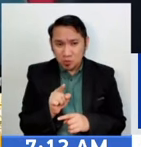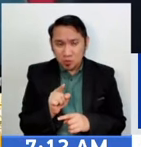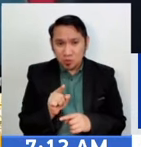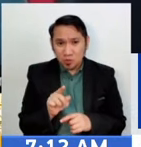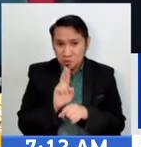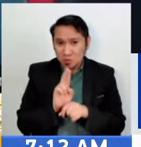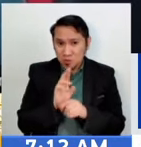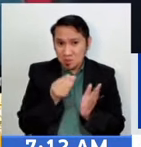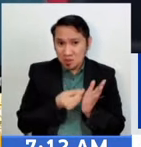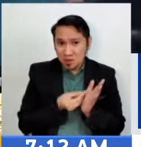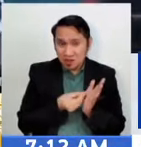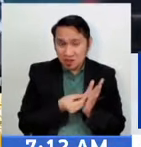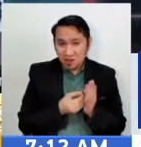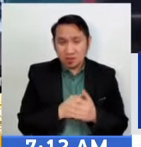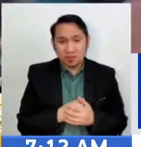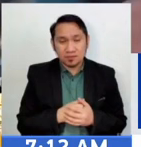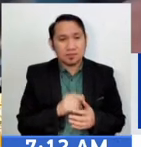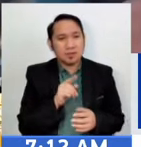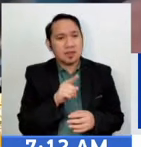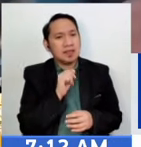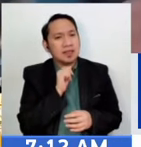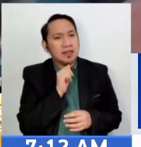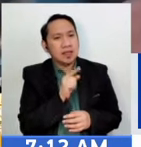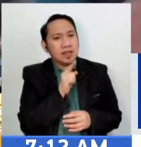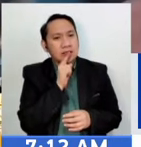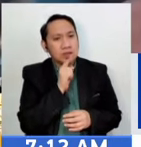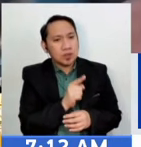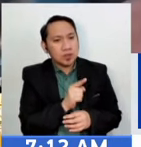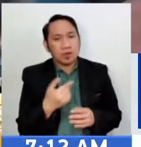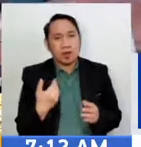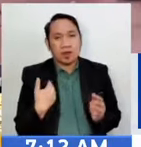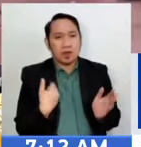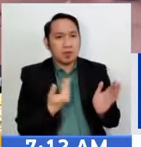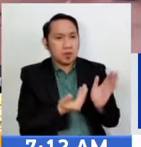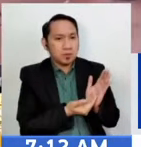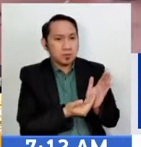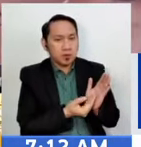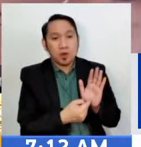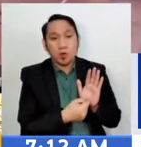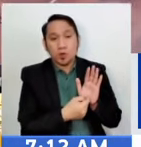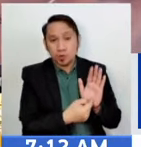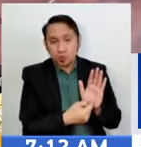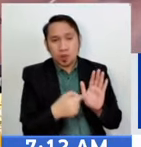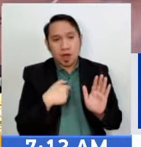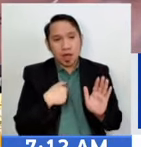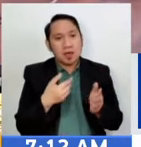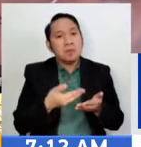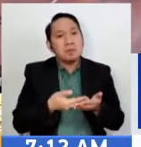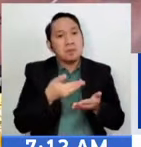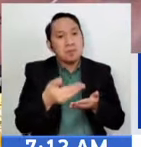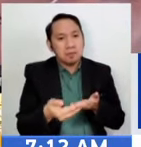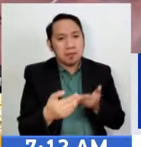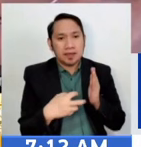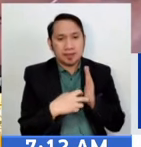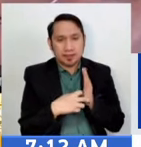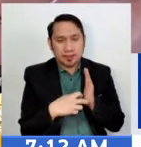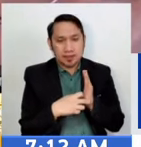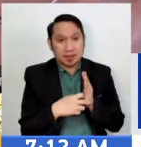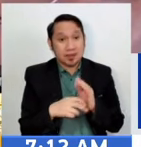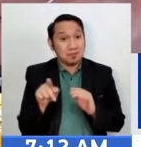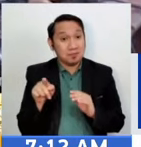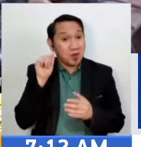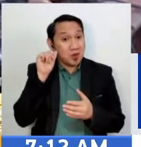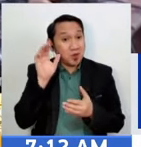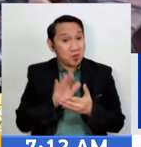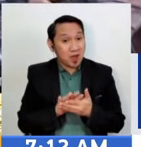That's not true. Okay. Meron po akong ebidensya that would show na ako pong bumili ng ticket. At yung pagpunta niya po sa Canada ay personal